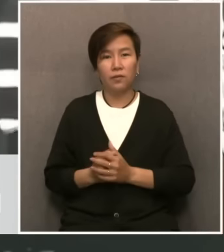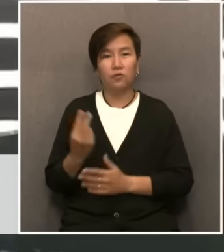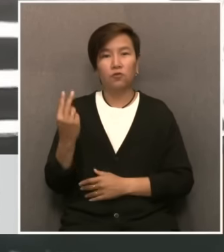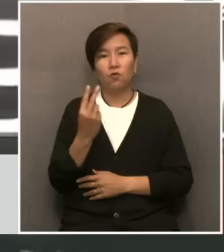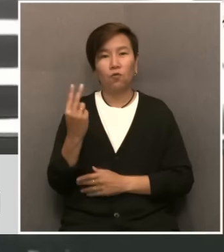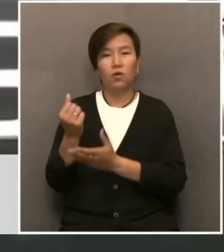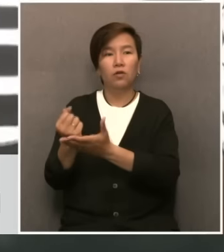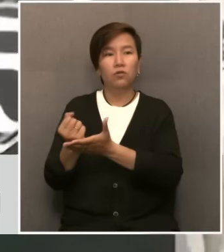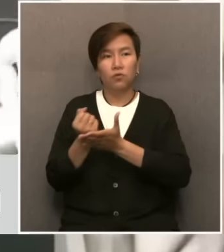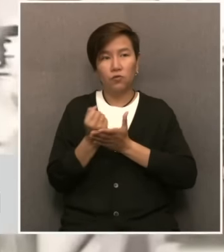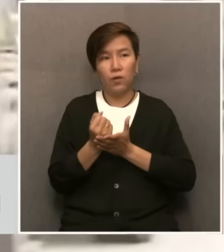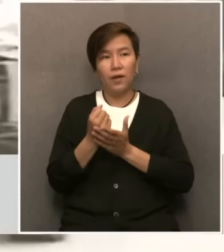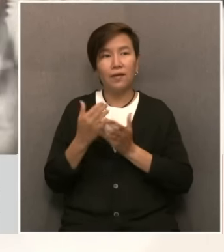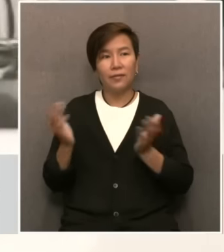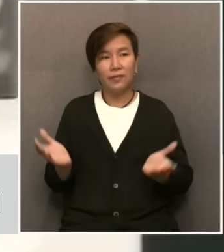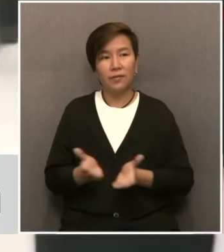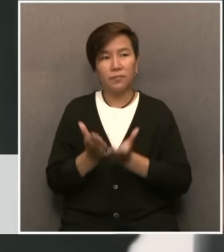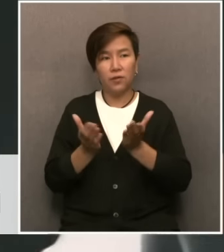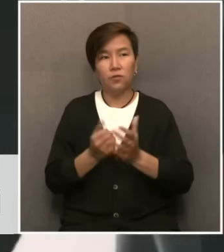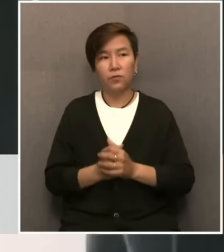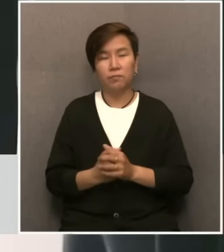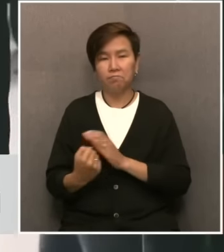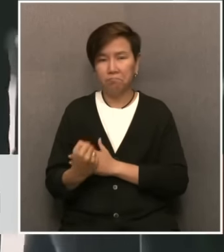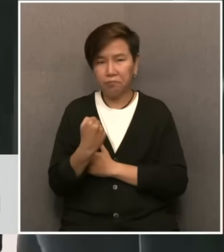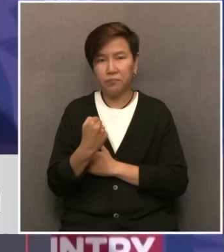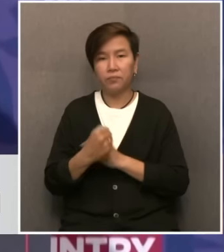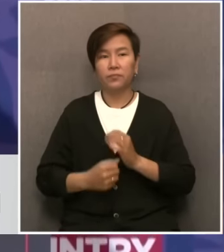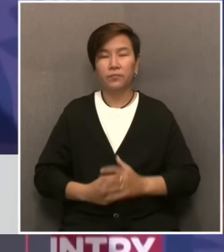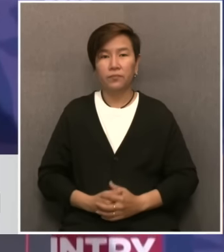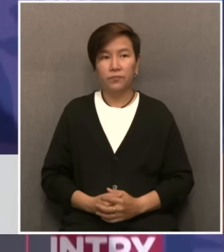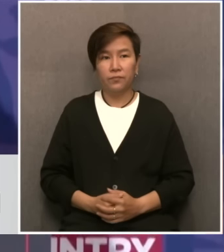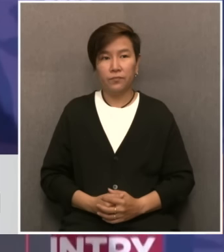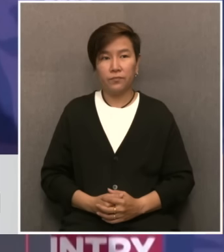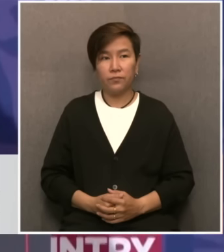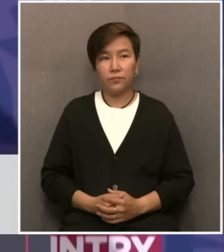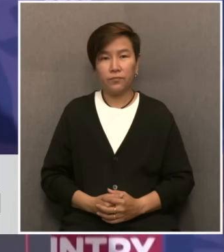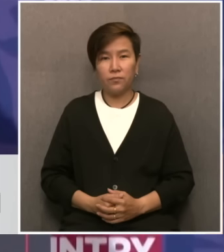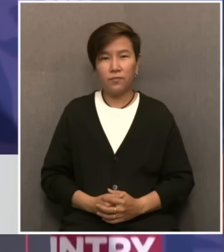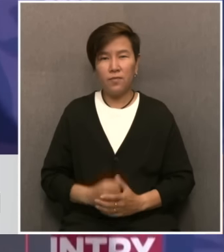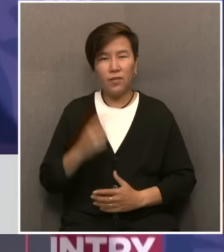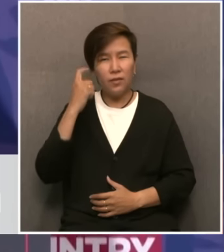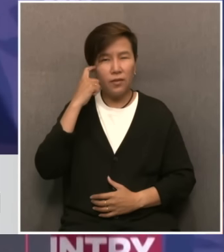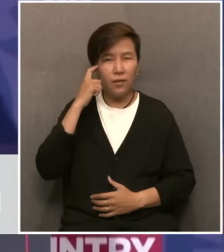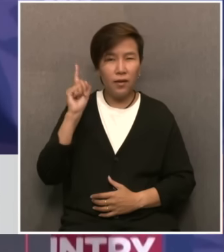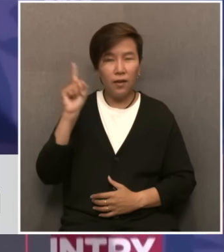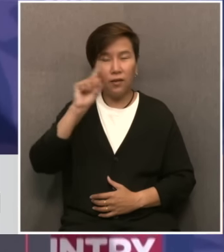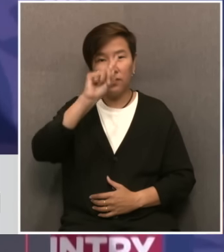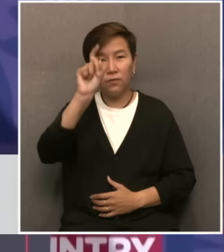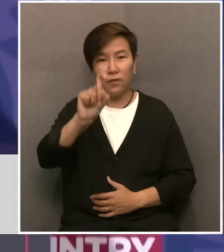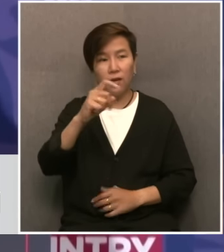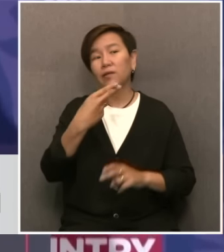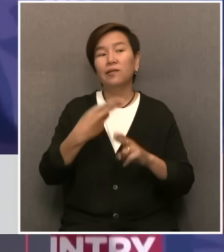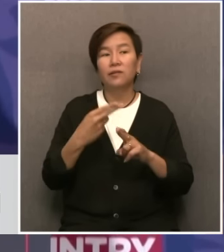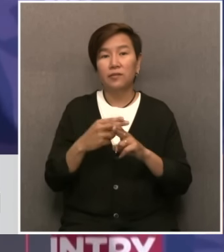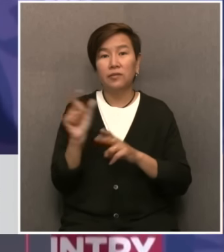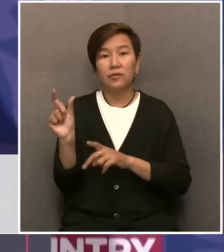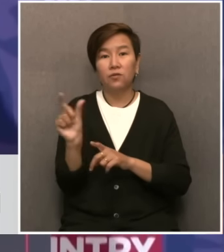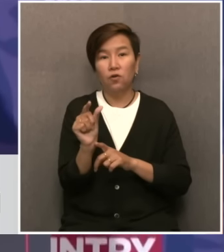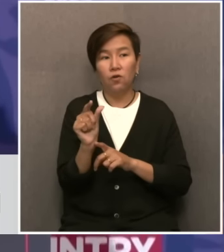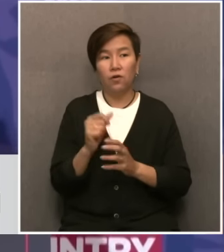เป็นผู้ที่สนับสนุนทรัมป์อย่างแข็งขันครับมีการตั้งข้อสังเกตนะครับว่าชื่อย่อของหน่วยงานใหม่นี้